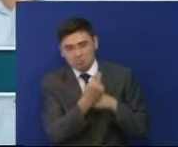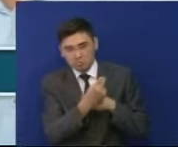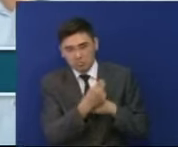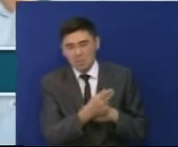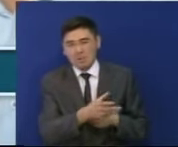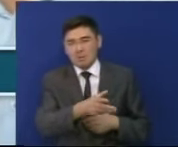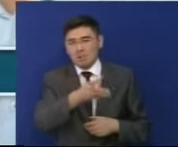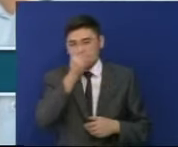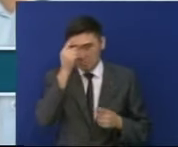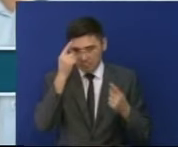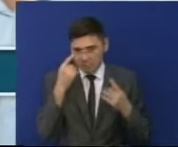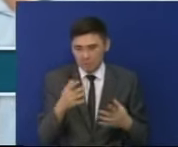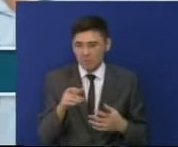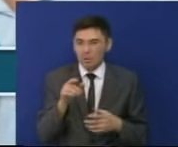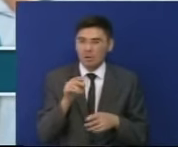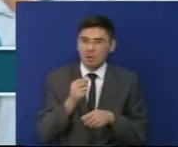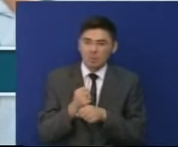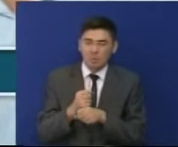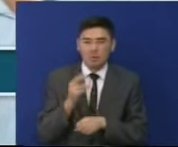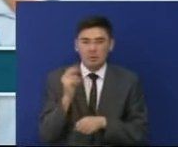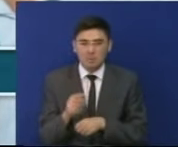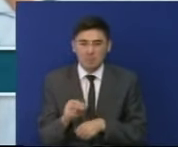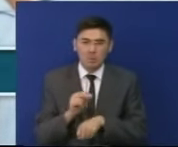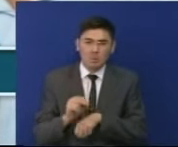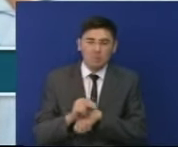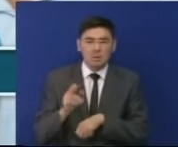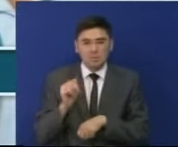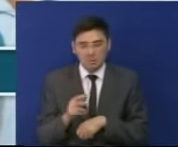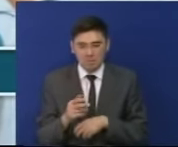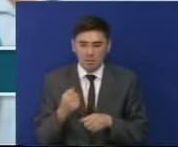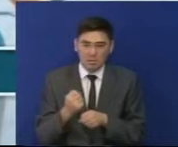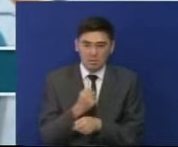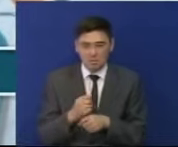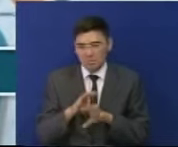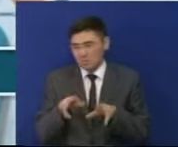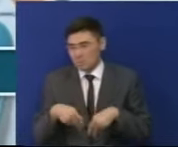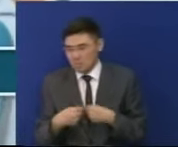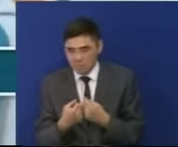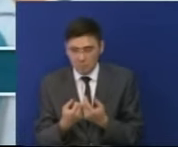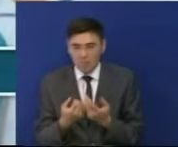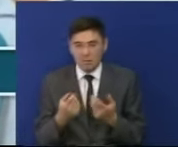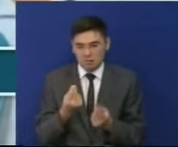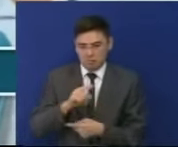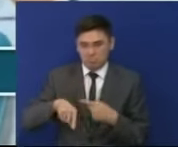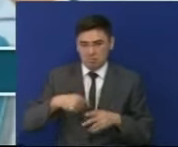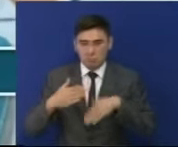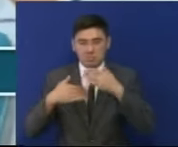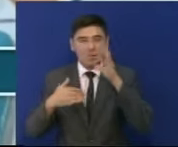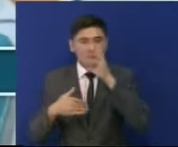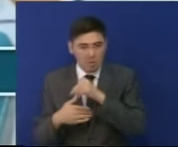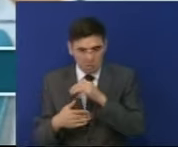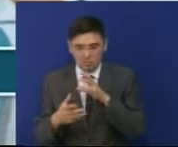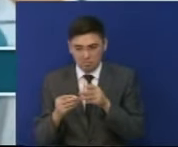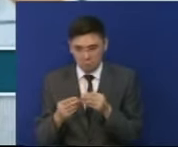чего начинать, как работать с клиентами. Думаю, если таких встреч будет больше, у нас увеличится количество предпринимателей и